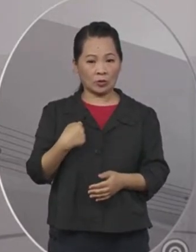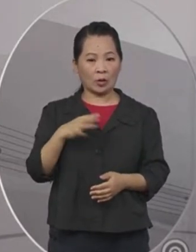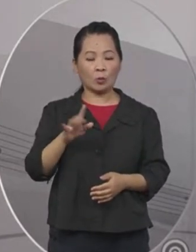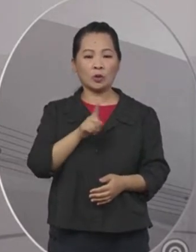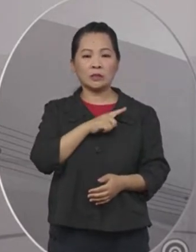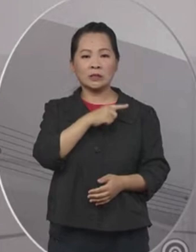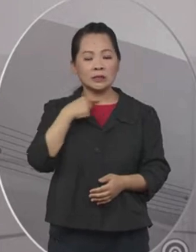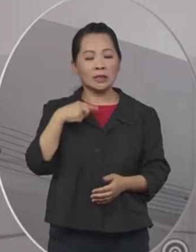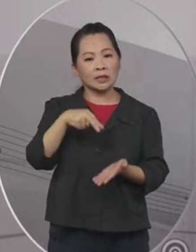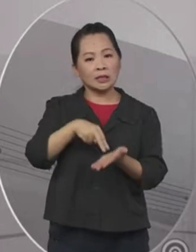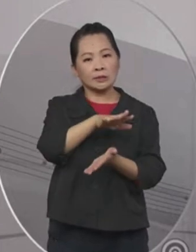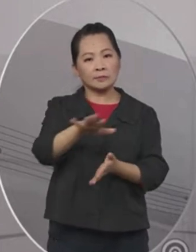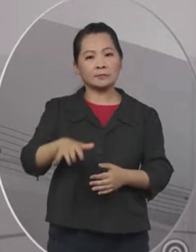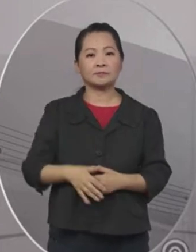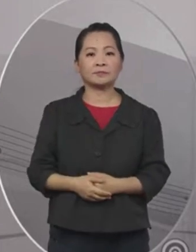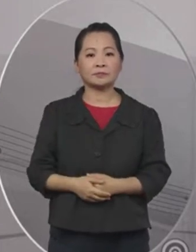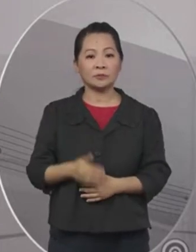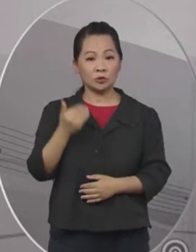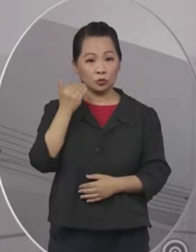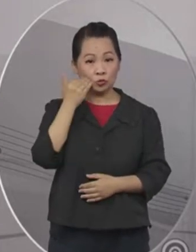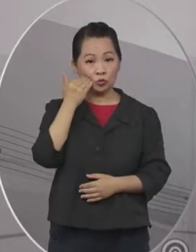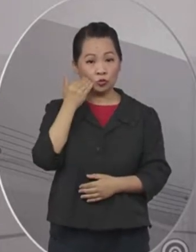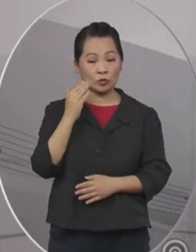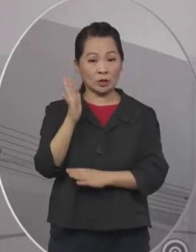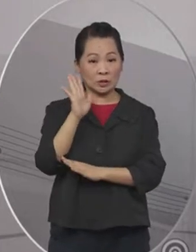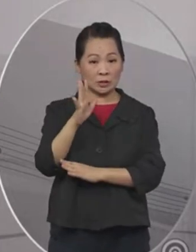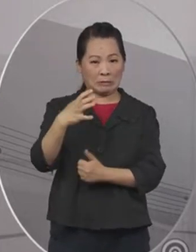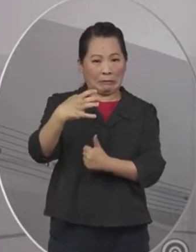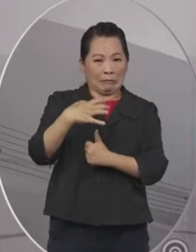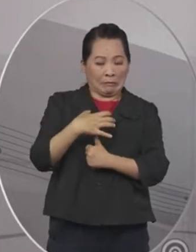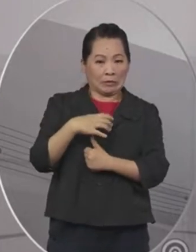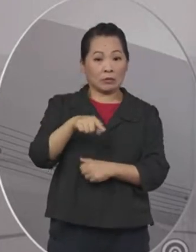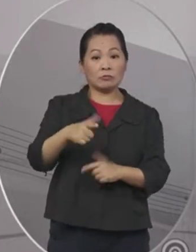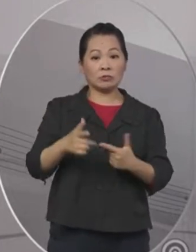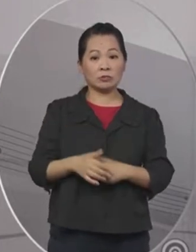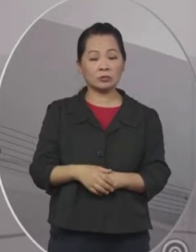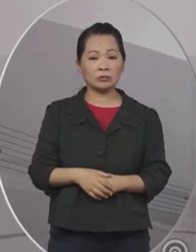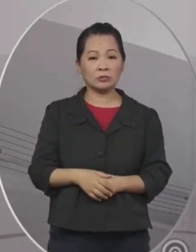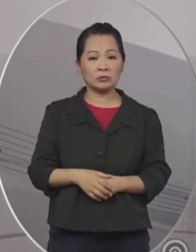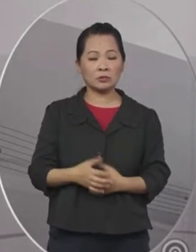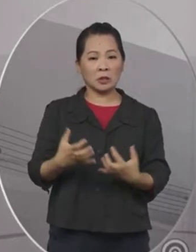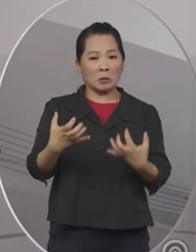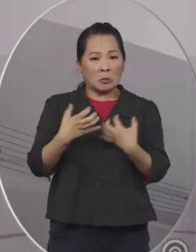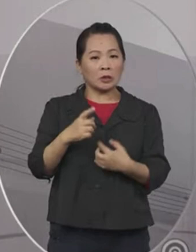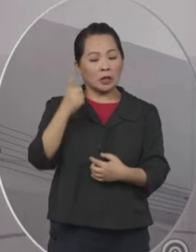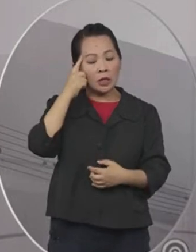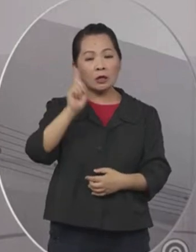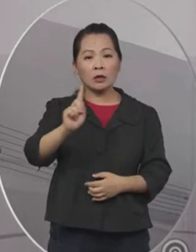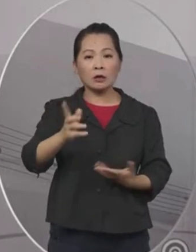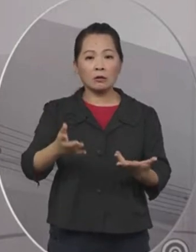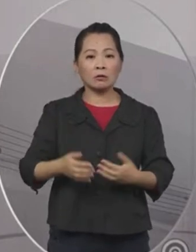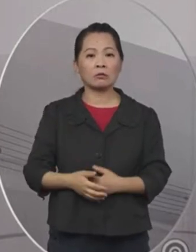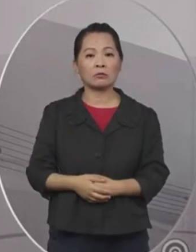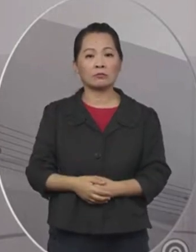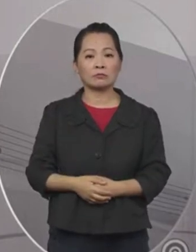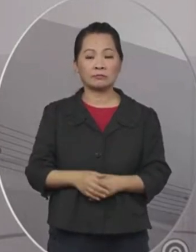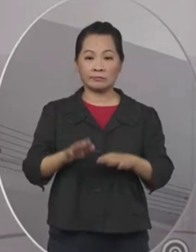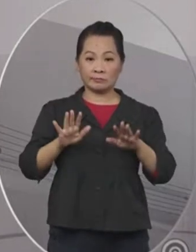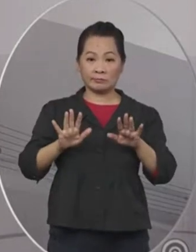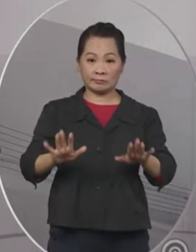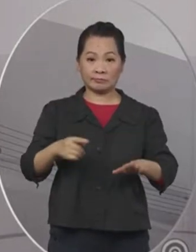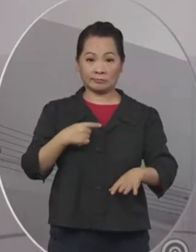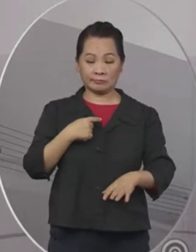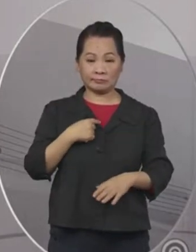的立场。如果这不是政治迫害，什么才是政治迫害呢？今天的